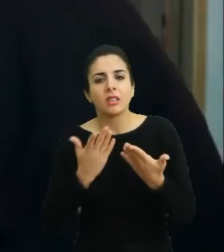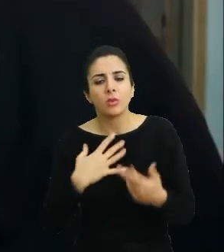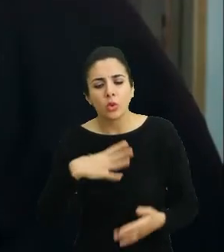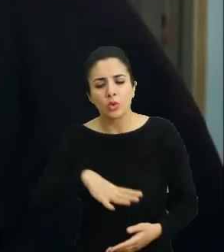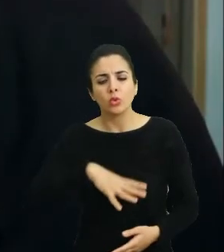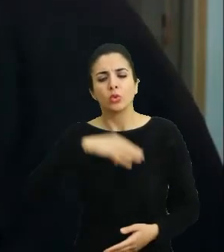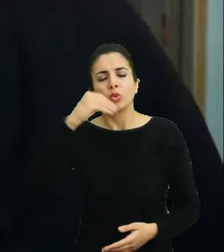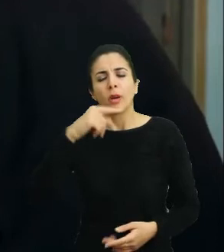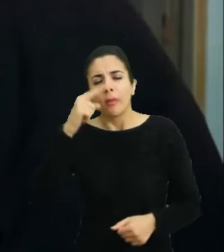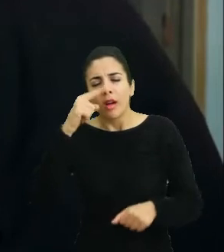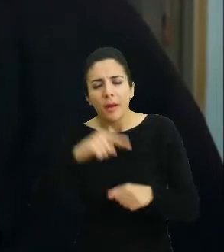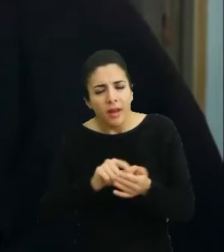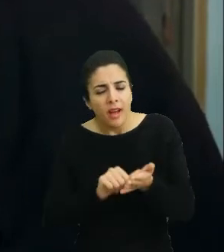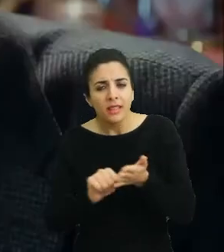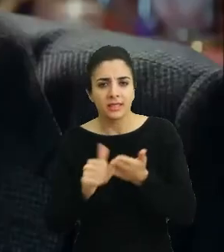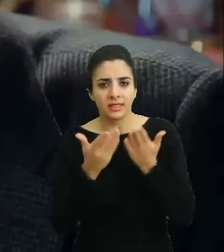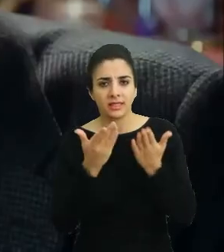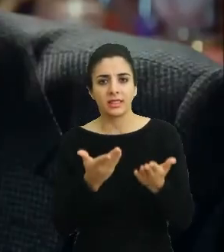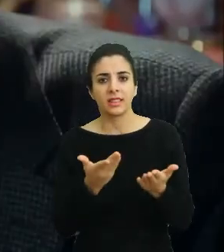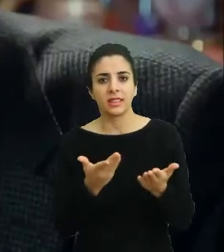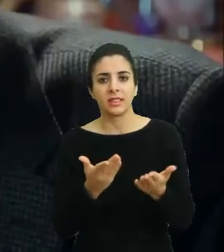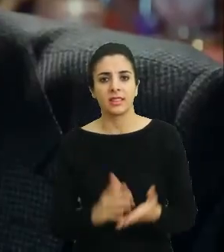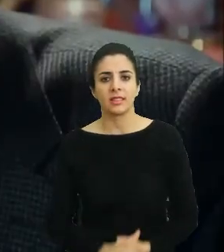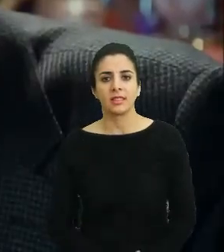Ruhum ve nurum iken.